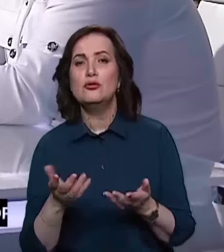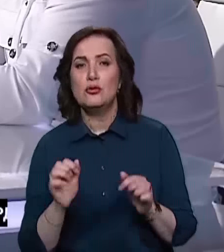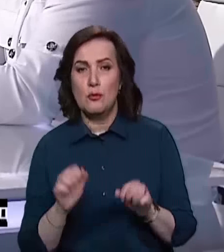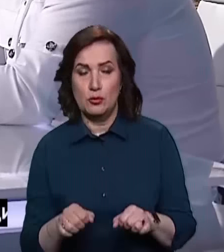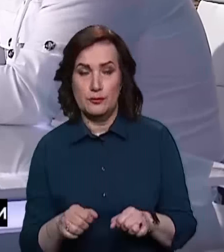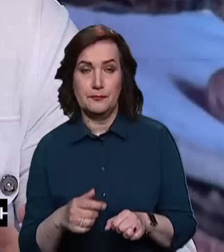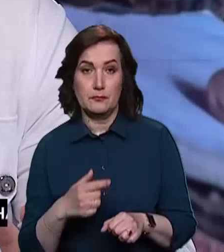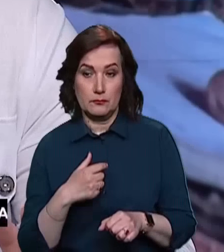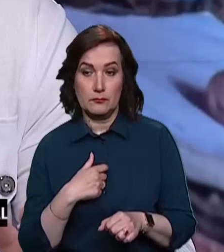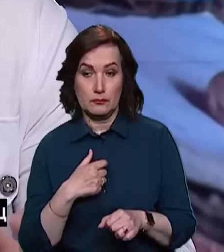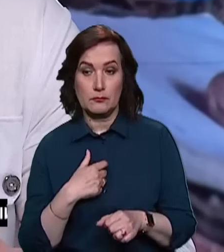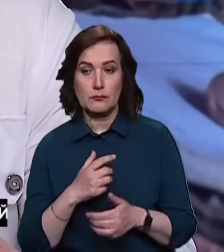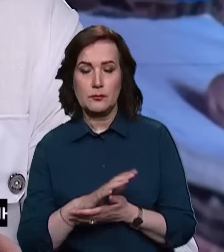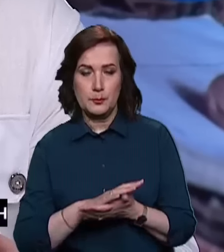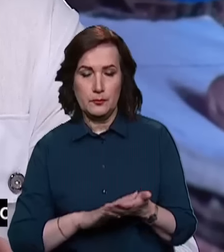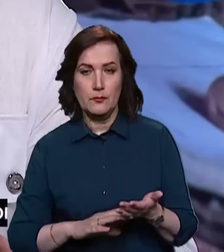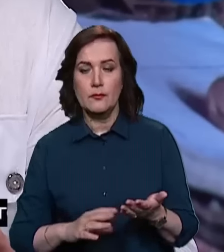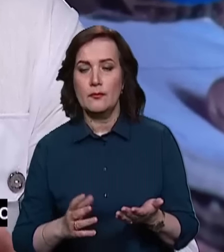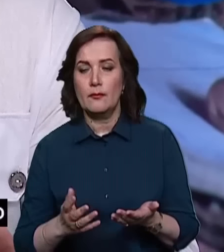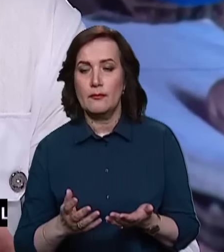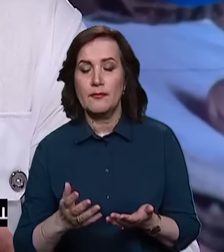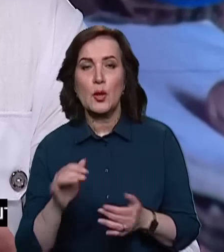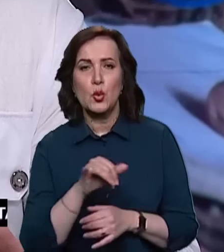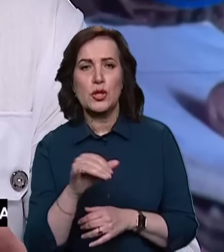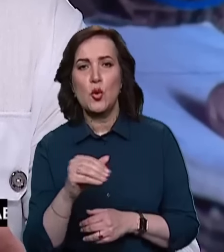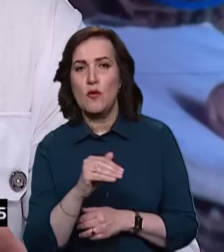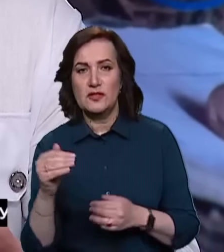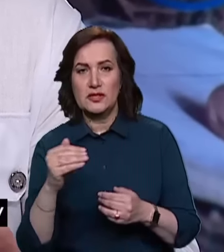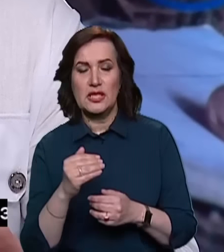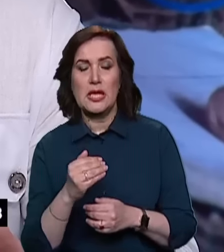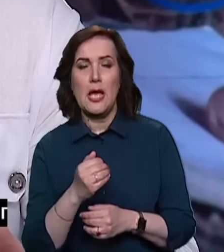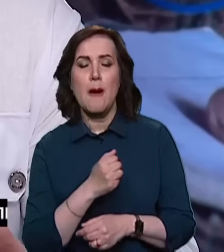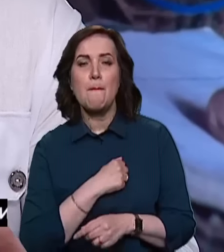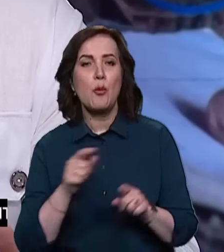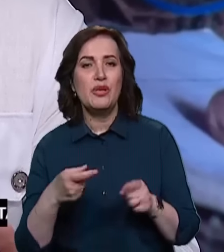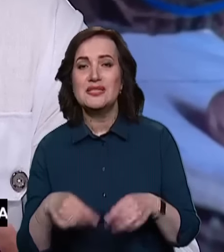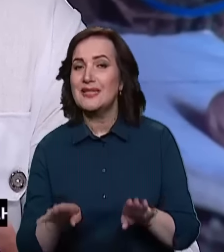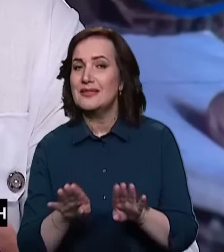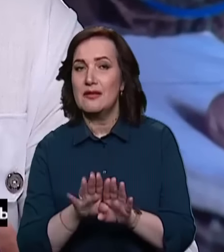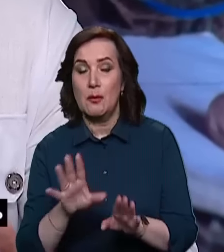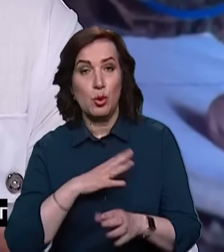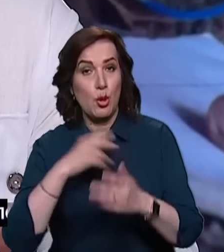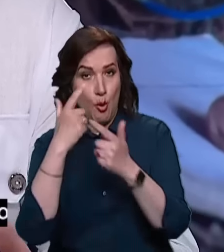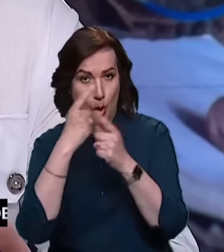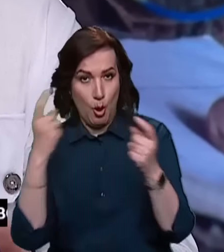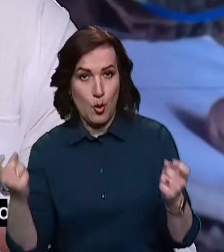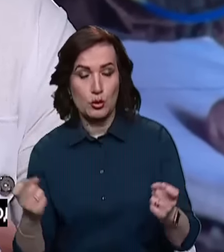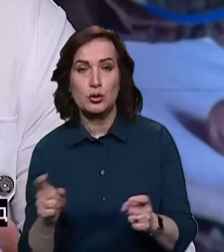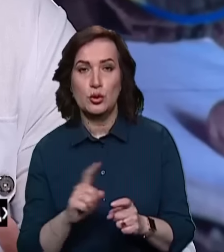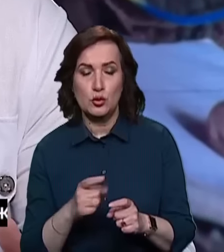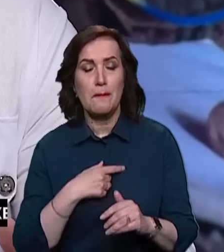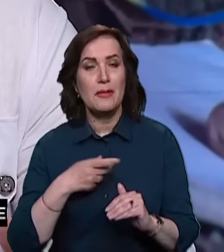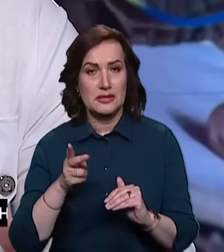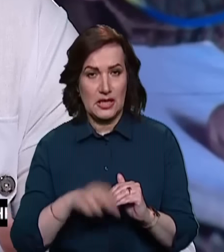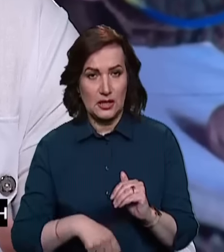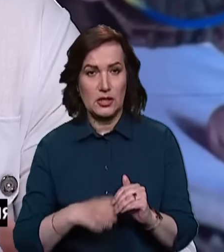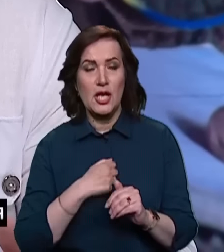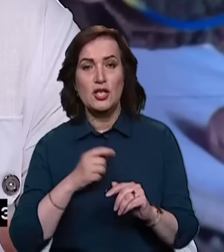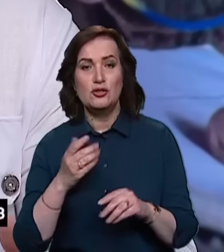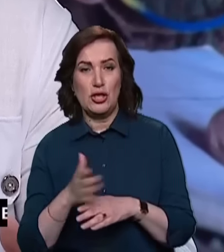можете з цього то я ж продовжую свою думку, насправді, так? Ага. В них офіційна мобілізація не закрита. Тобто було оголошення, що ми закінчили